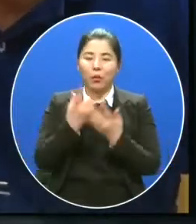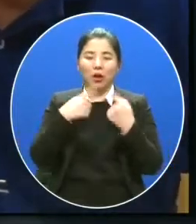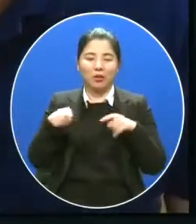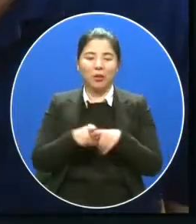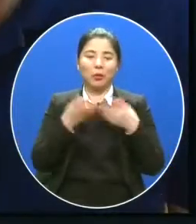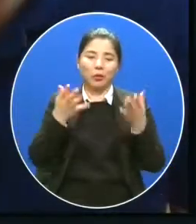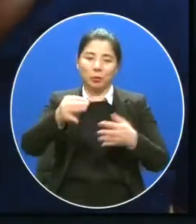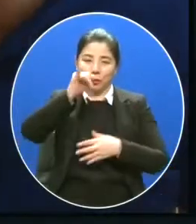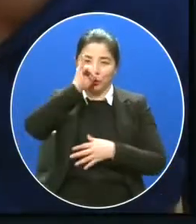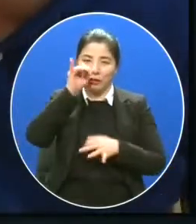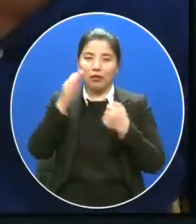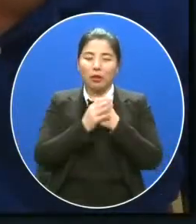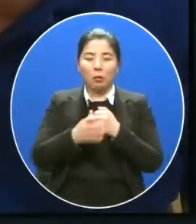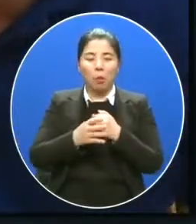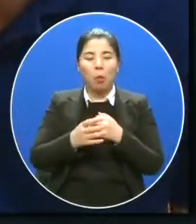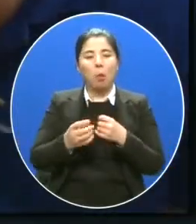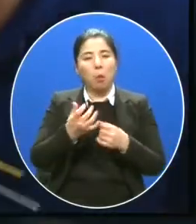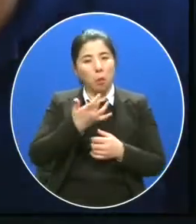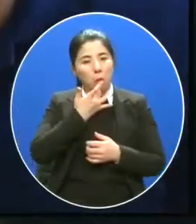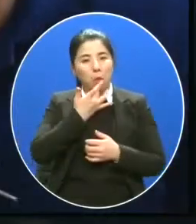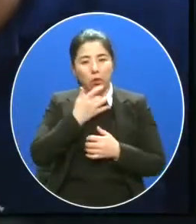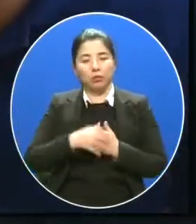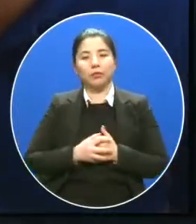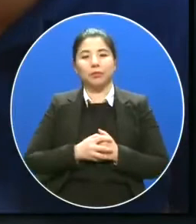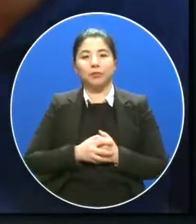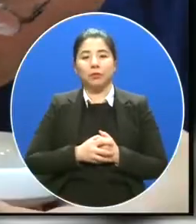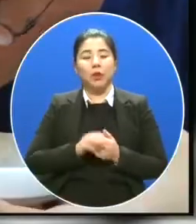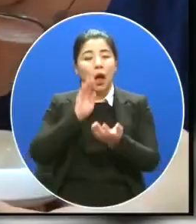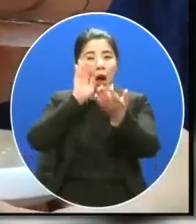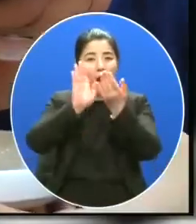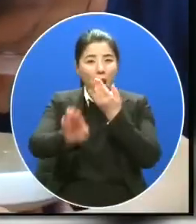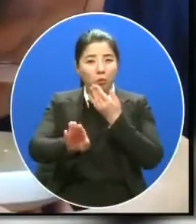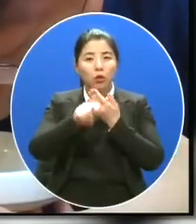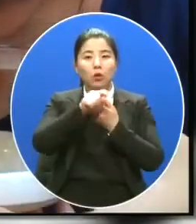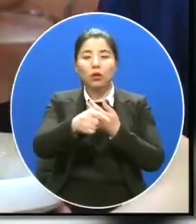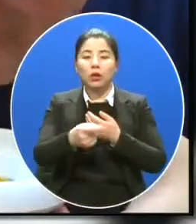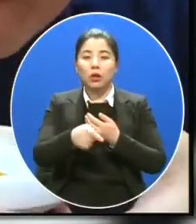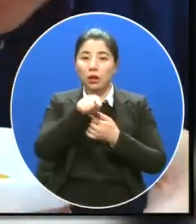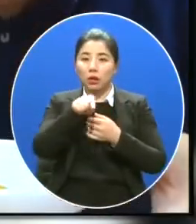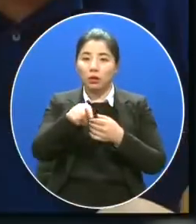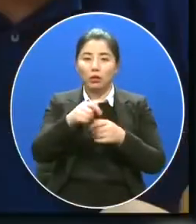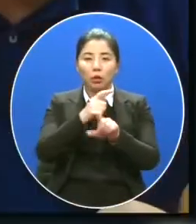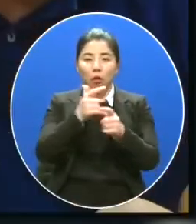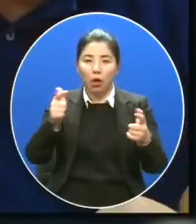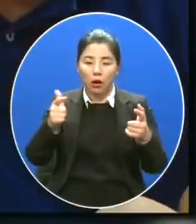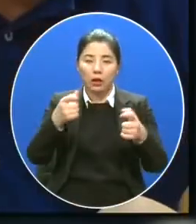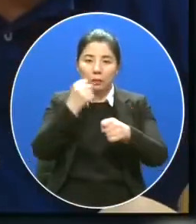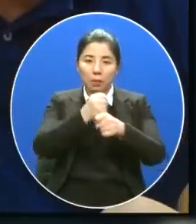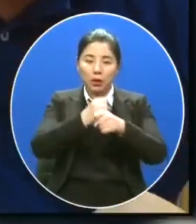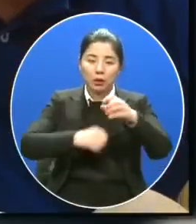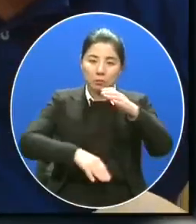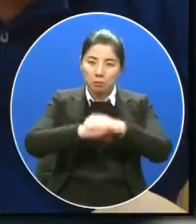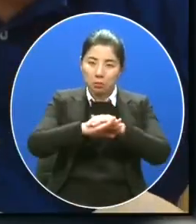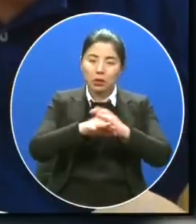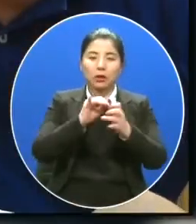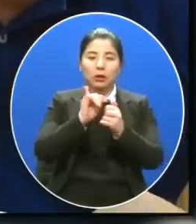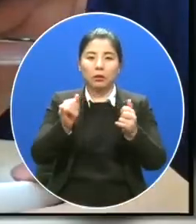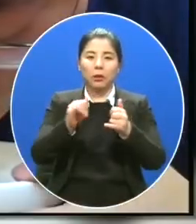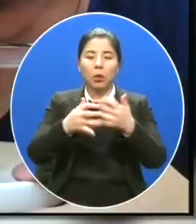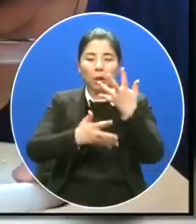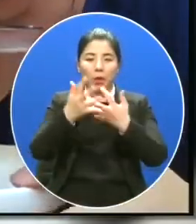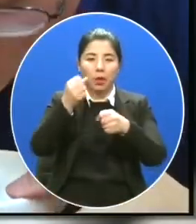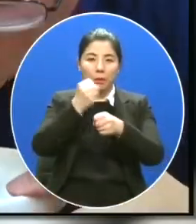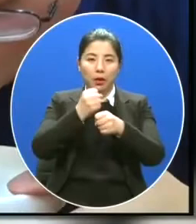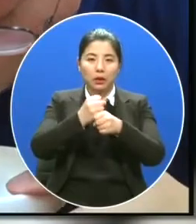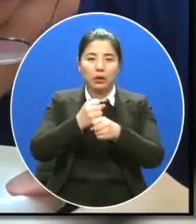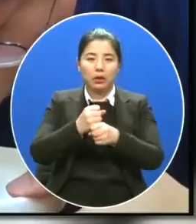감동을 함께 주고 있어 신선해 보였습니다. 앞으로 이 코너를 채워줄 다양한 소재를 화면에